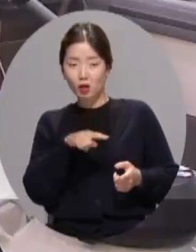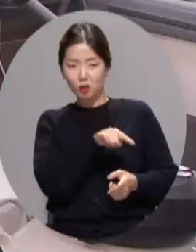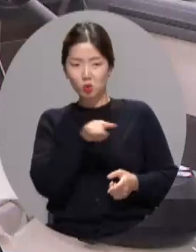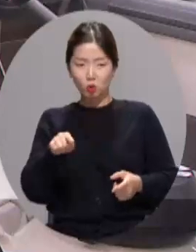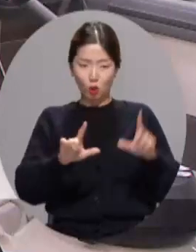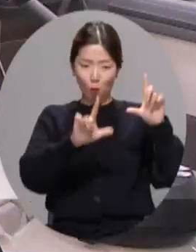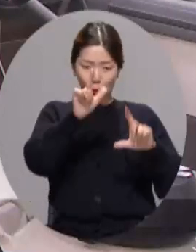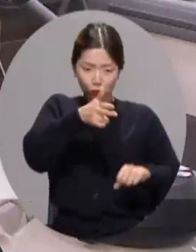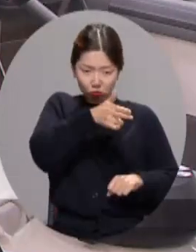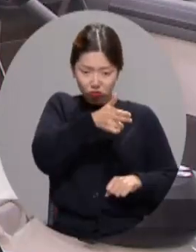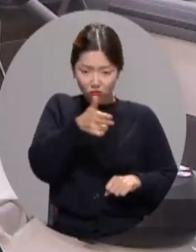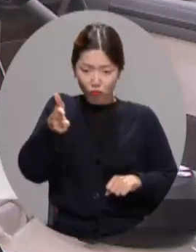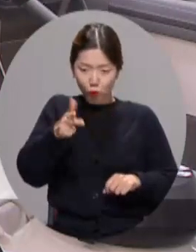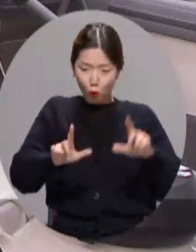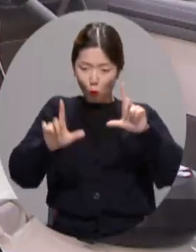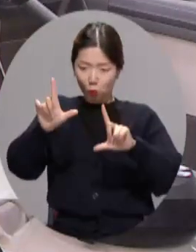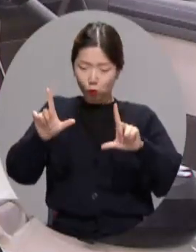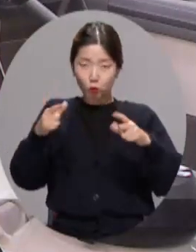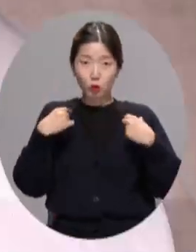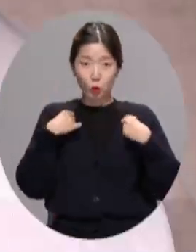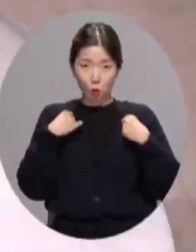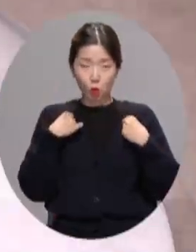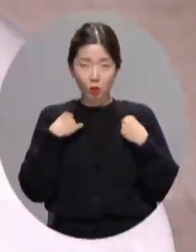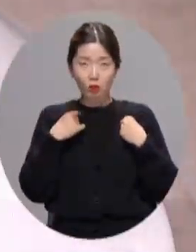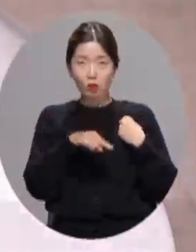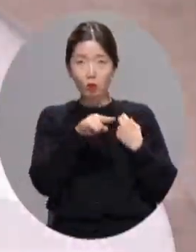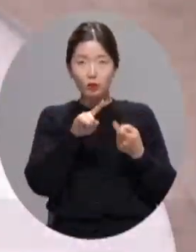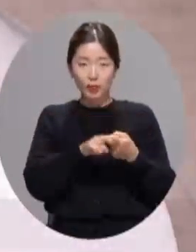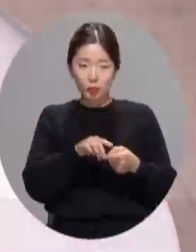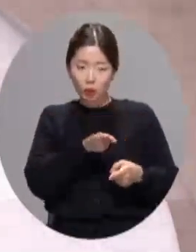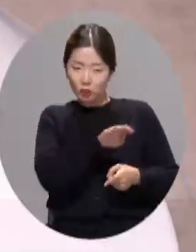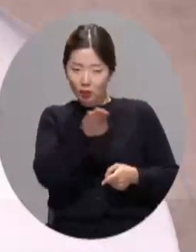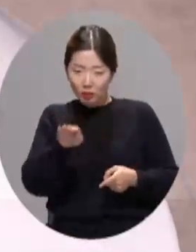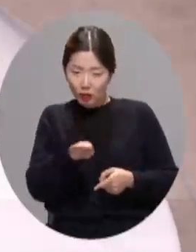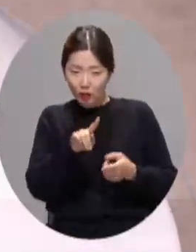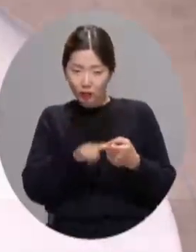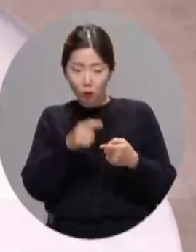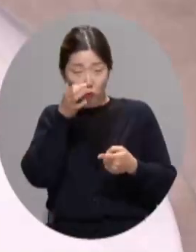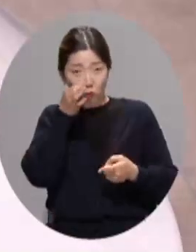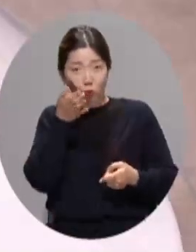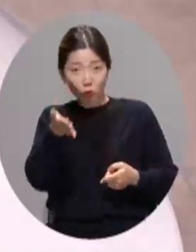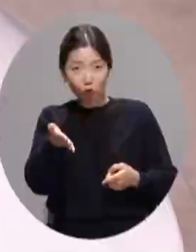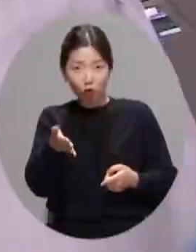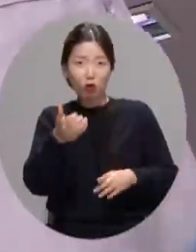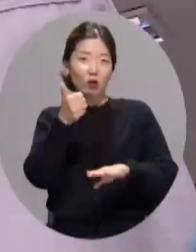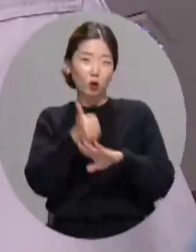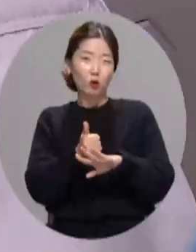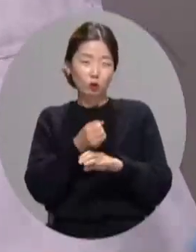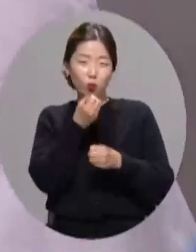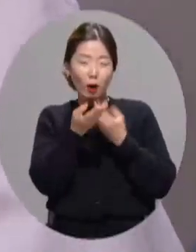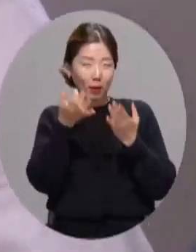범행 현장에서의 유사한 인상 차기와 차량 이동 내역 등을 제시하자 결국 자백했습니다